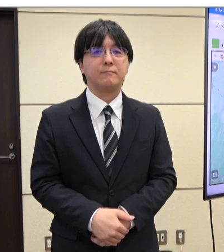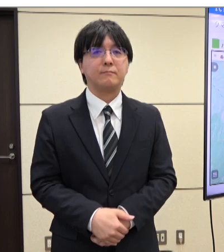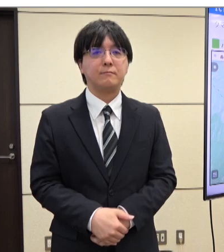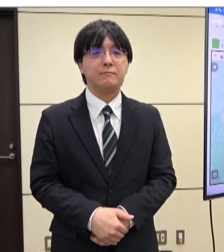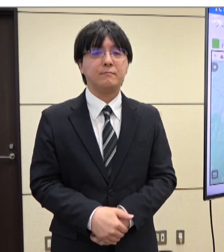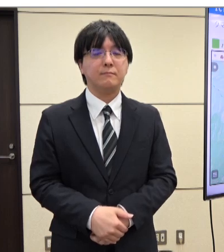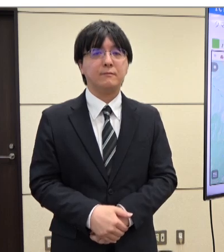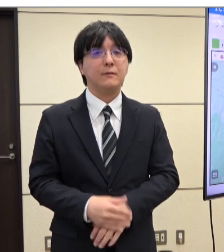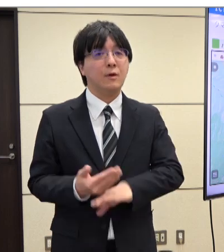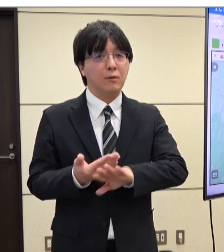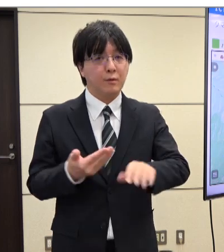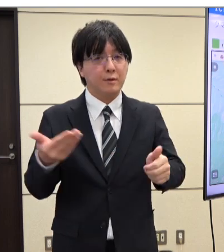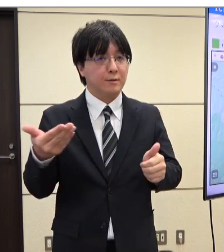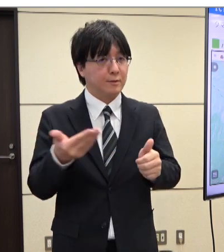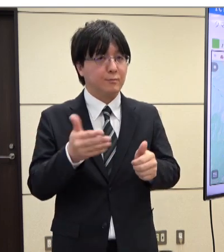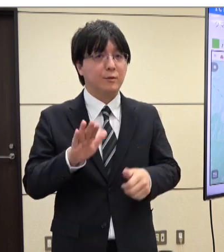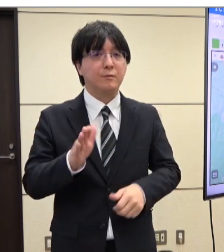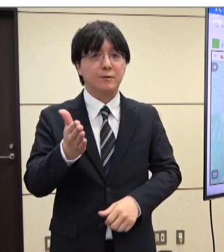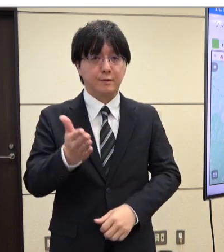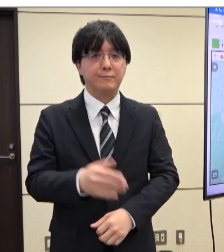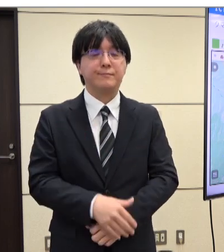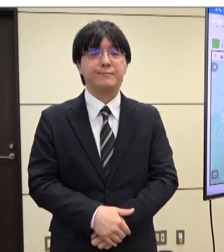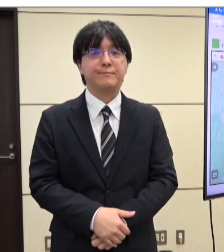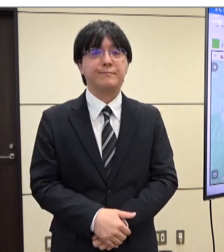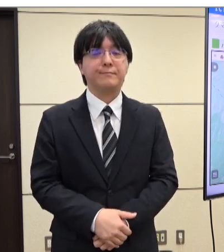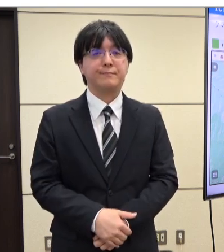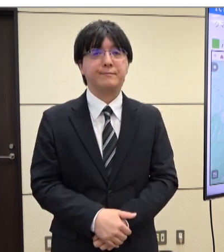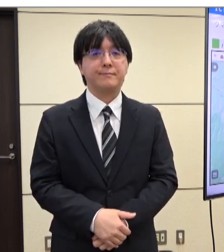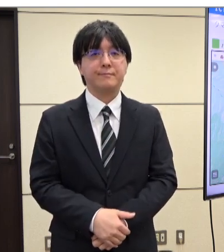他に質問ございますか。民友さん。